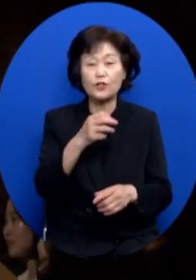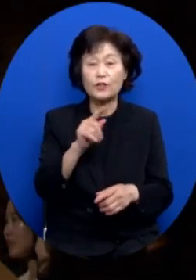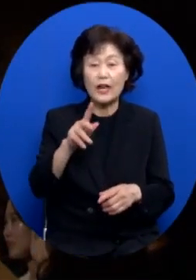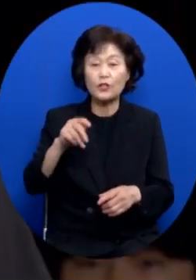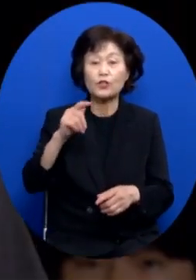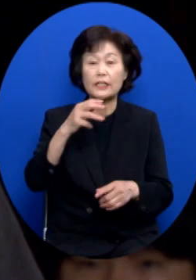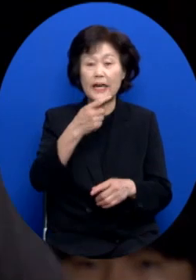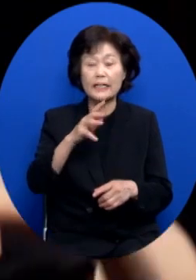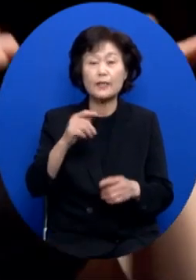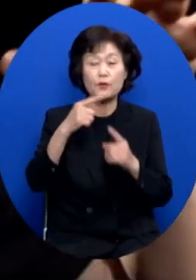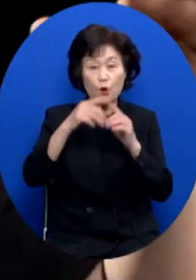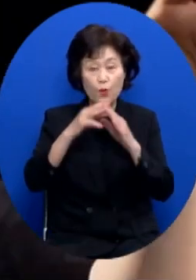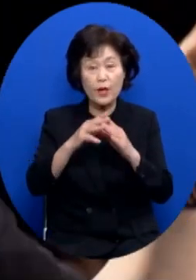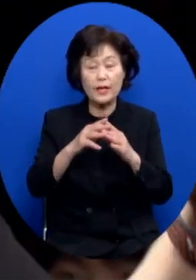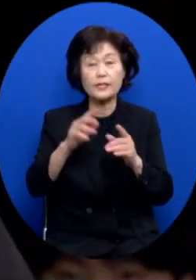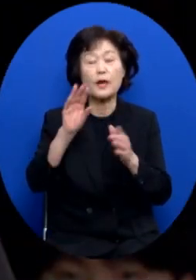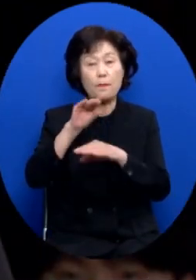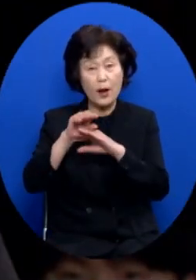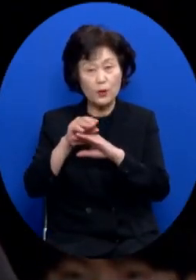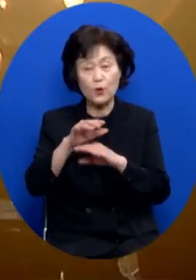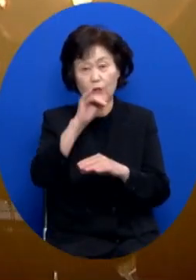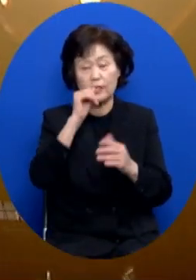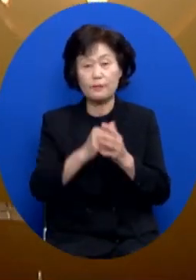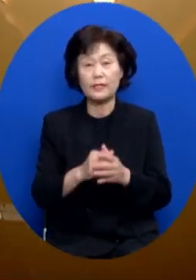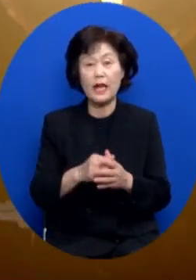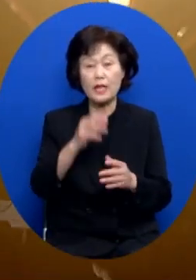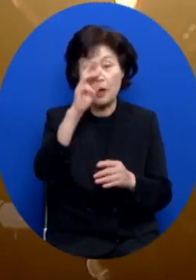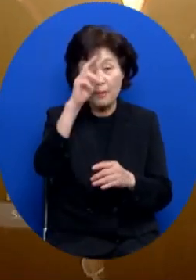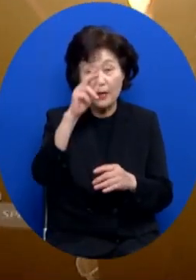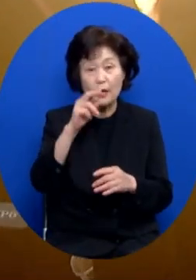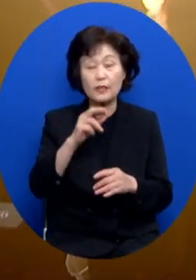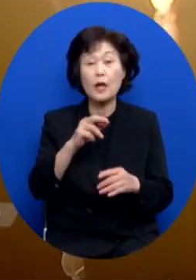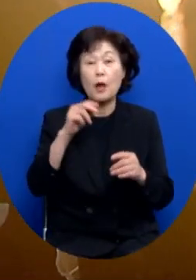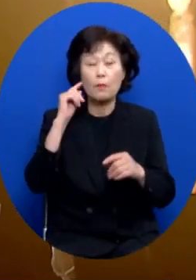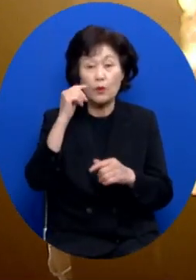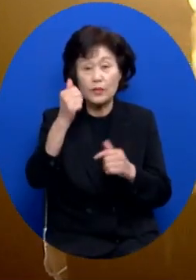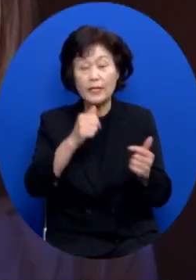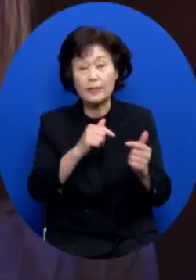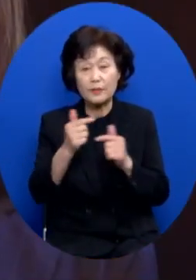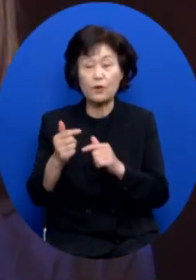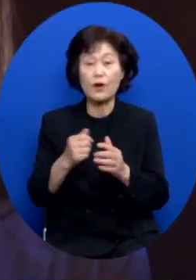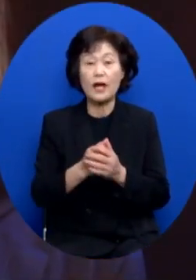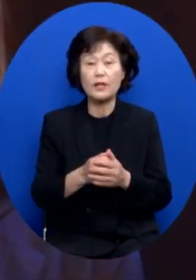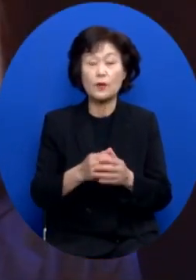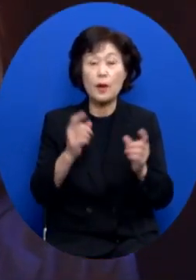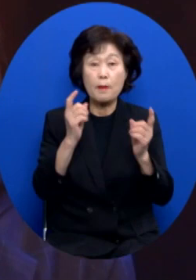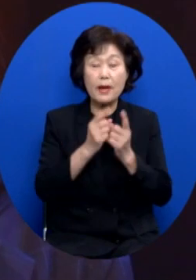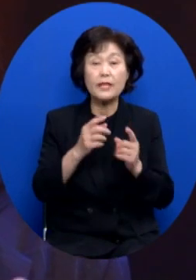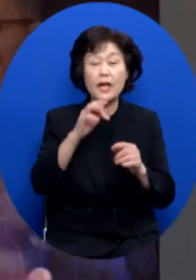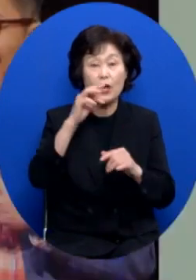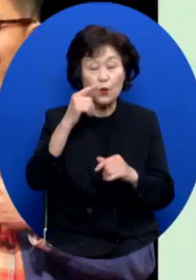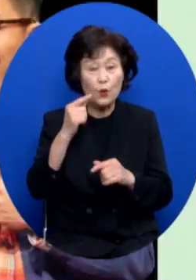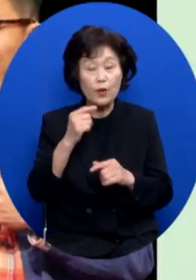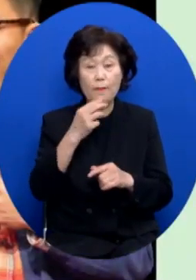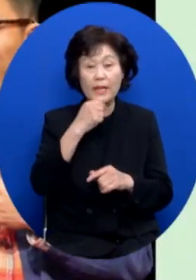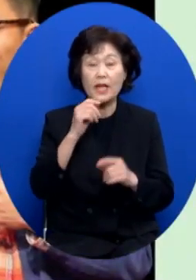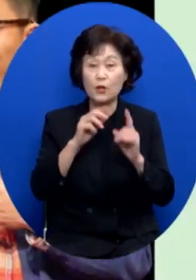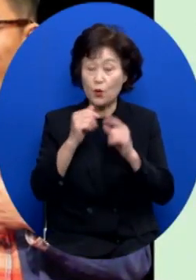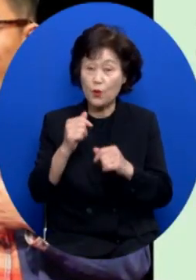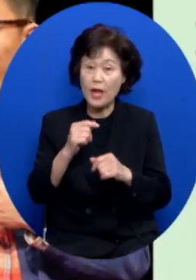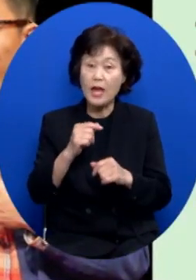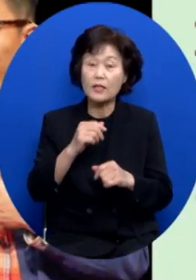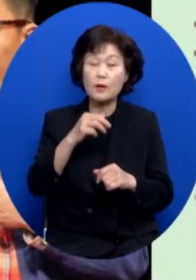방송합니다 노크 처치 박찬열 목사 라이트하우스 서울숲 임현규 목사 만나교회 우미쉘 목사가